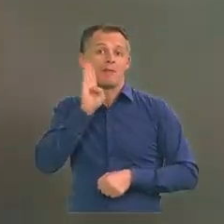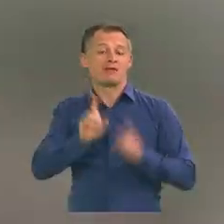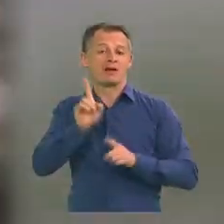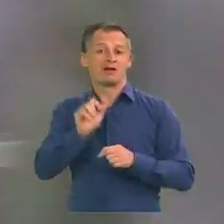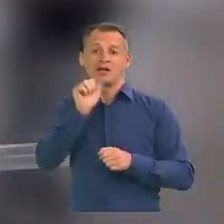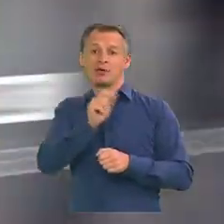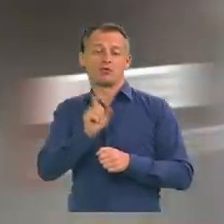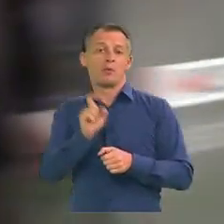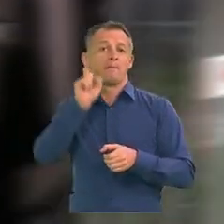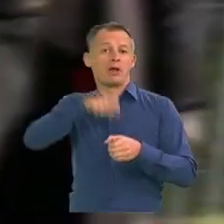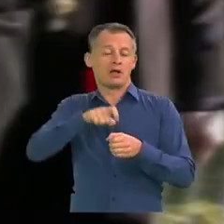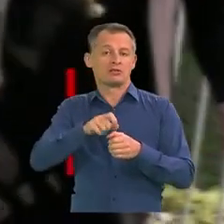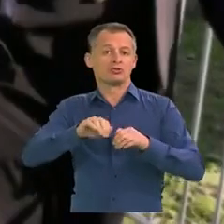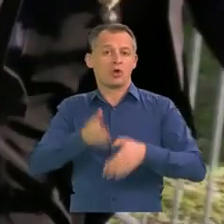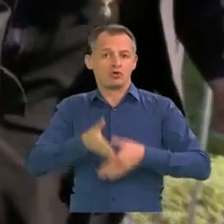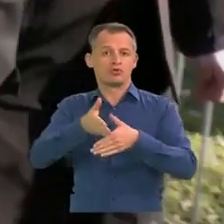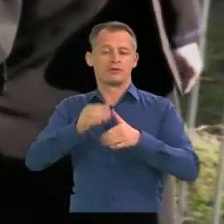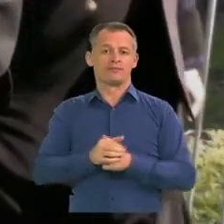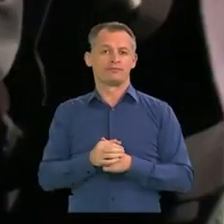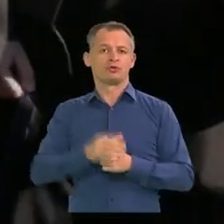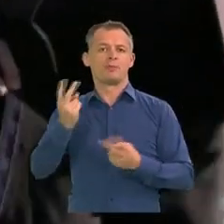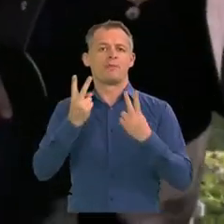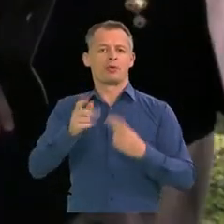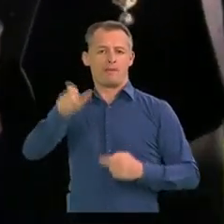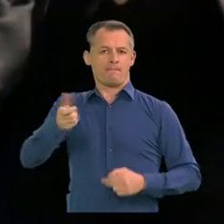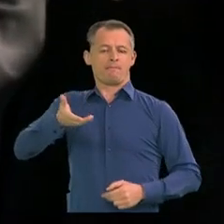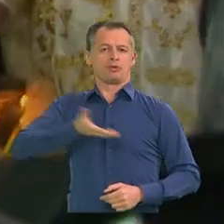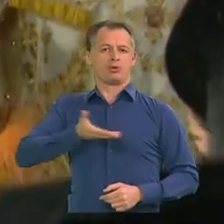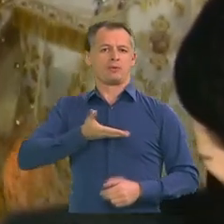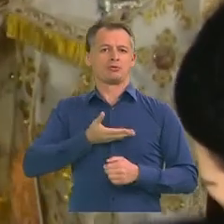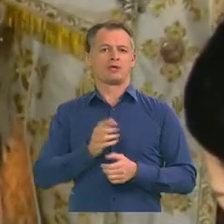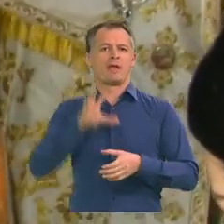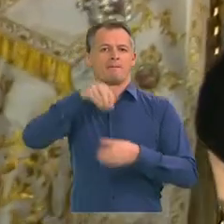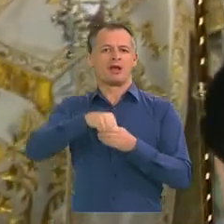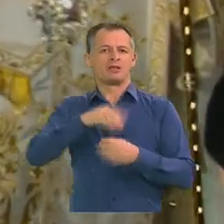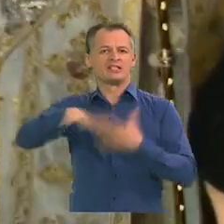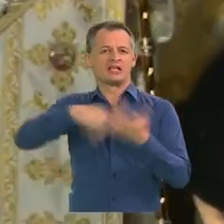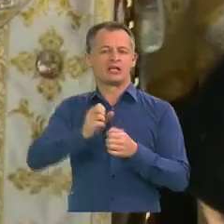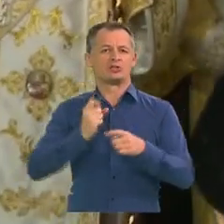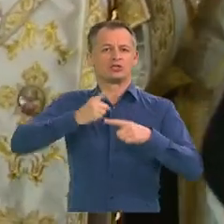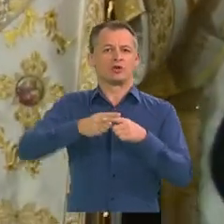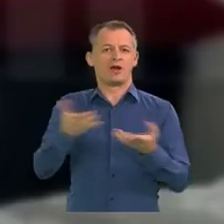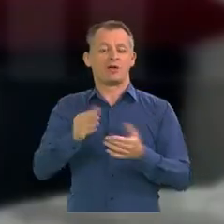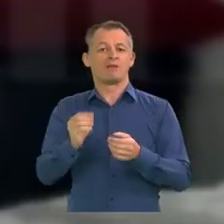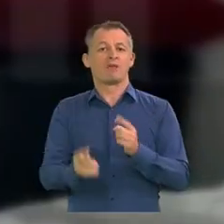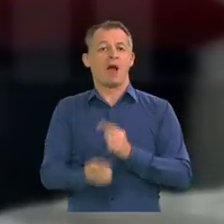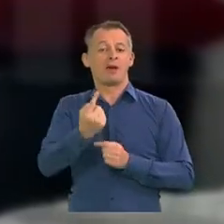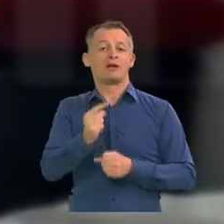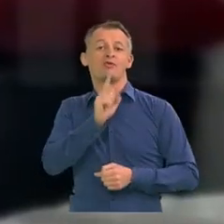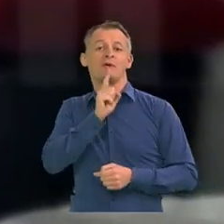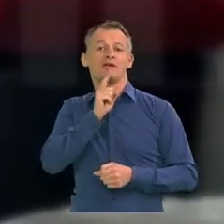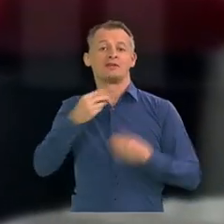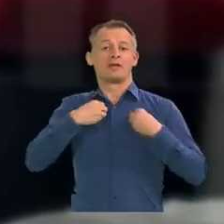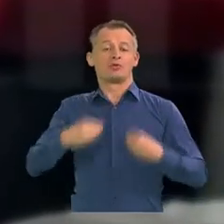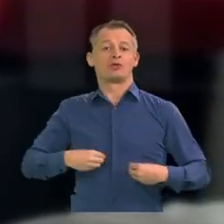intervenea. Cele mai importante fețe bisericești sunt implicate în scandalul sexual în care apare și numele deputatului Aurel